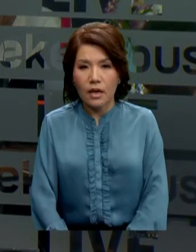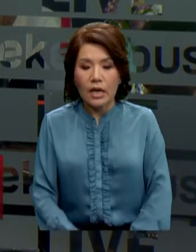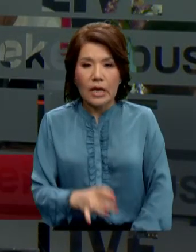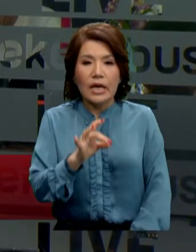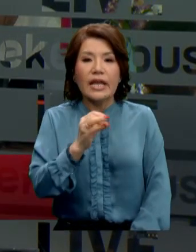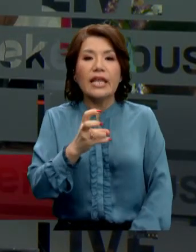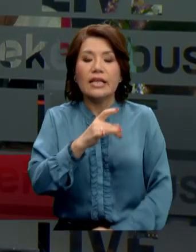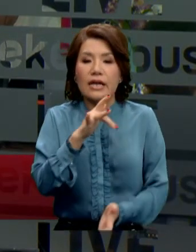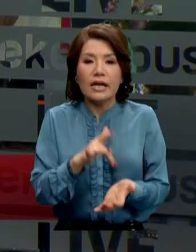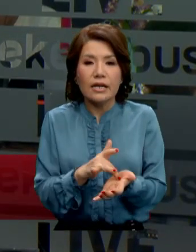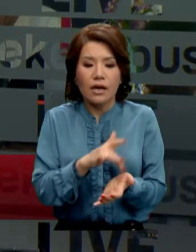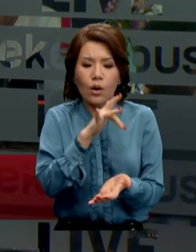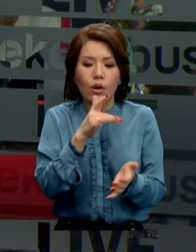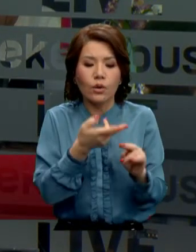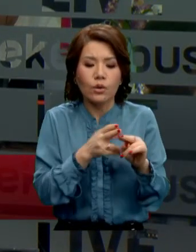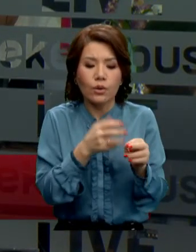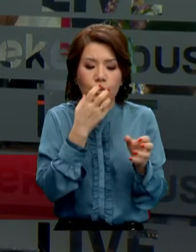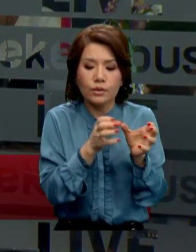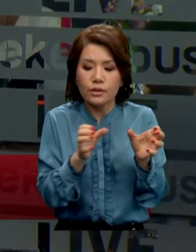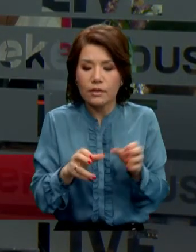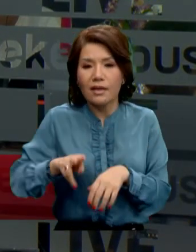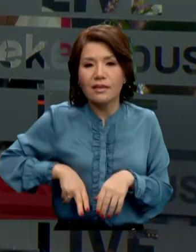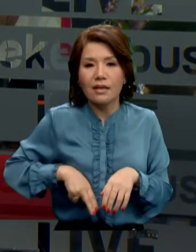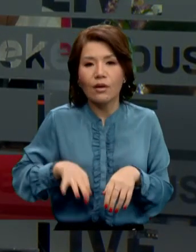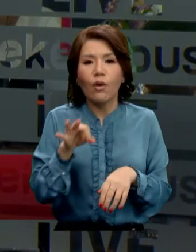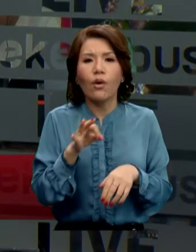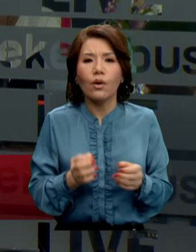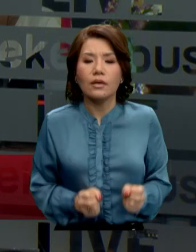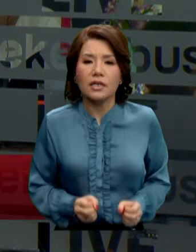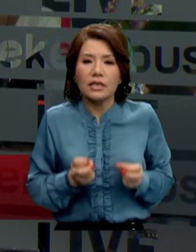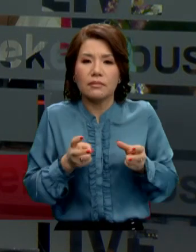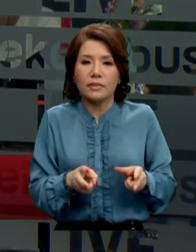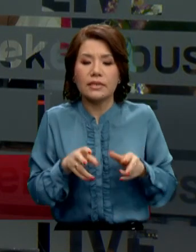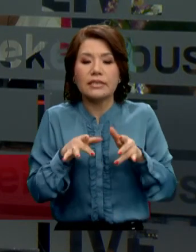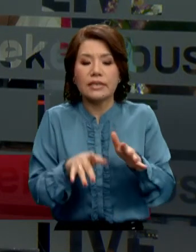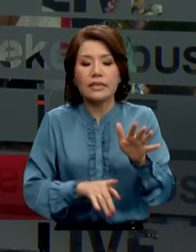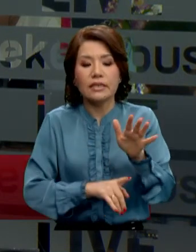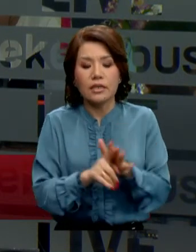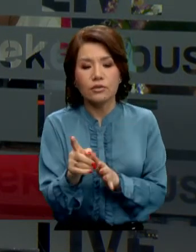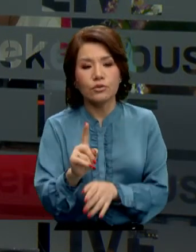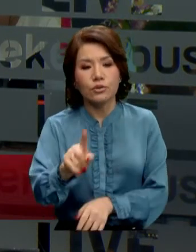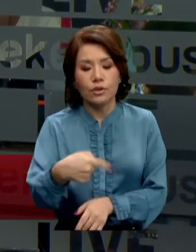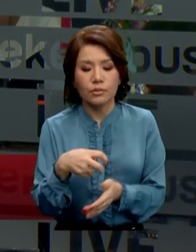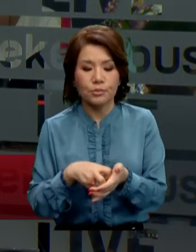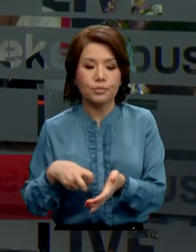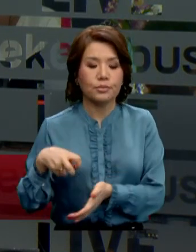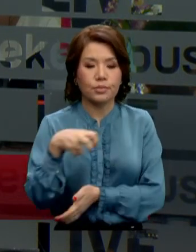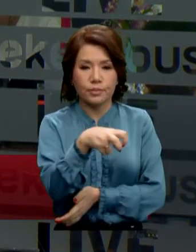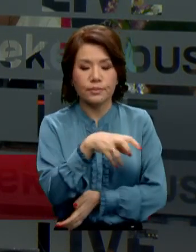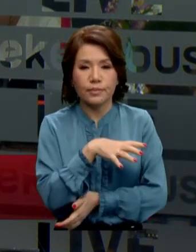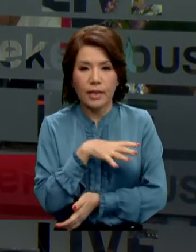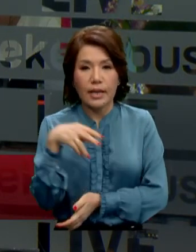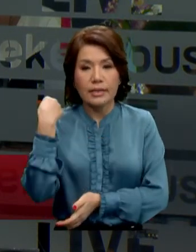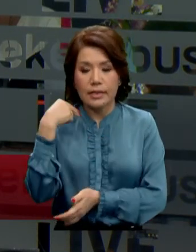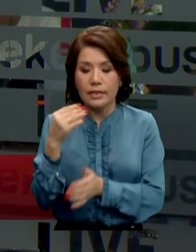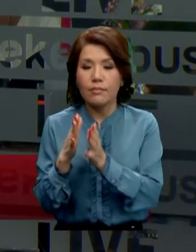Ридер халқы қаладағы жылу электр орталығының директорына қатысты қылмыстық іс қозғалсын деп құзырлы органдарға хат жазды. Ел